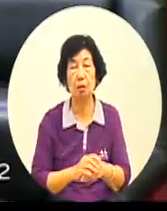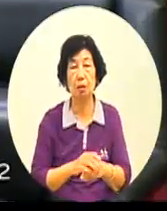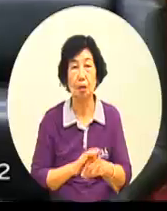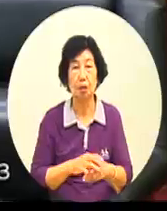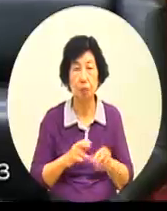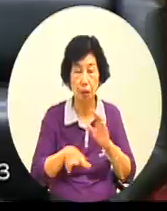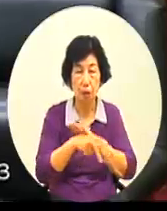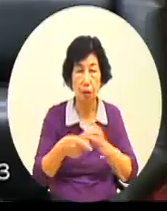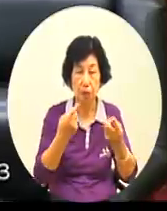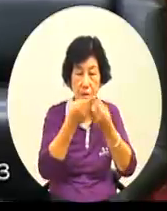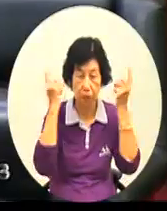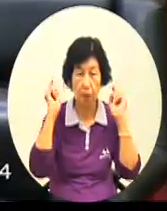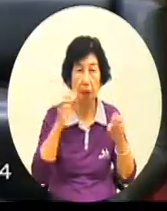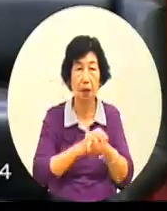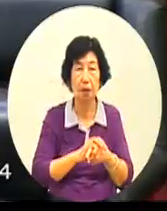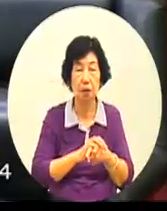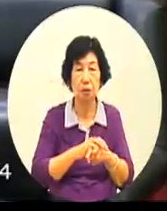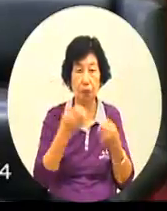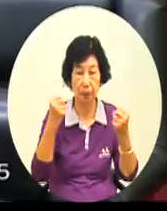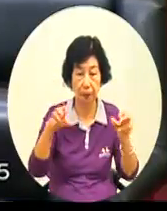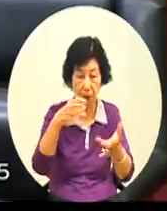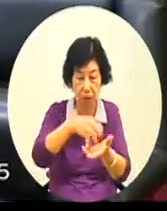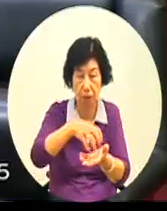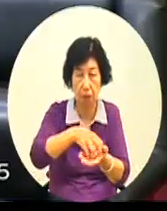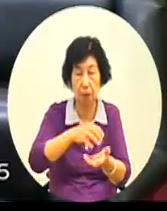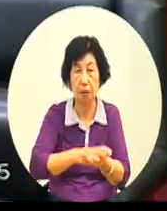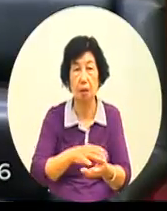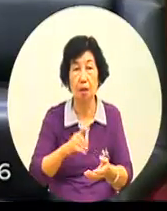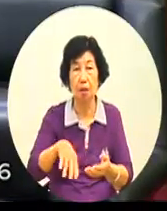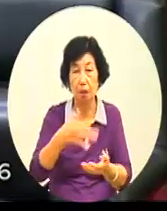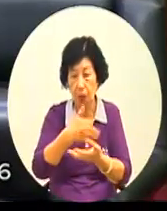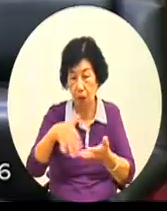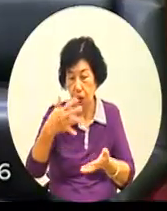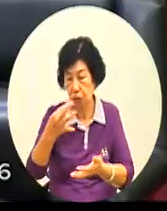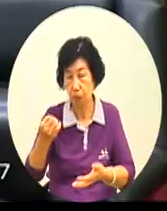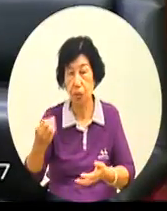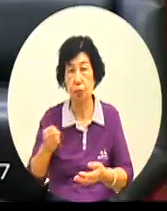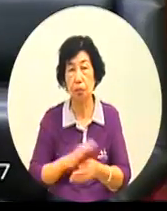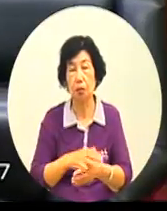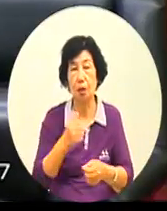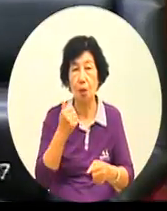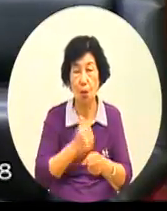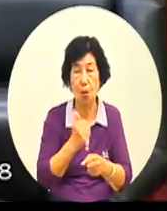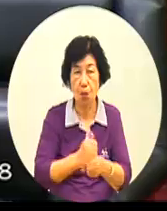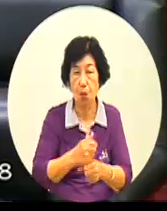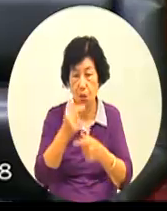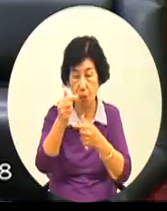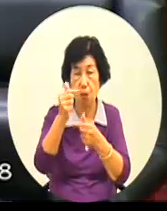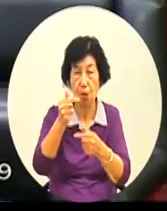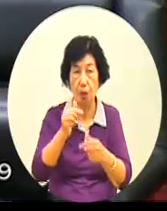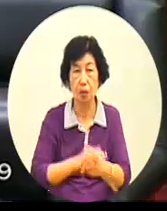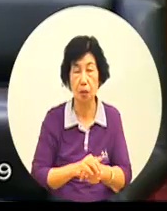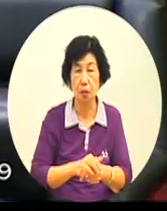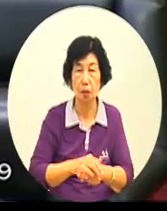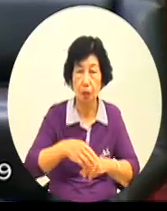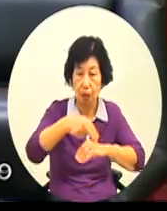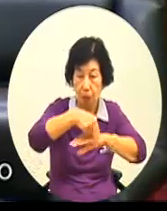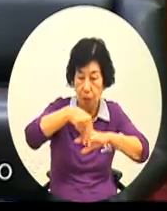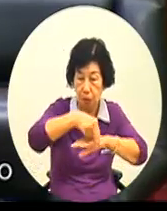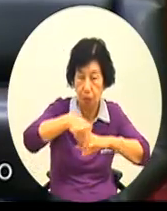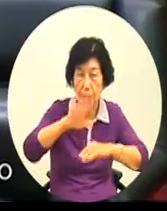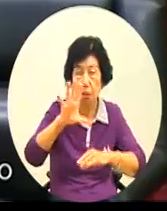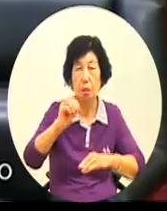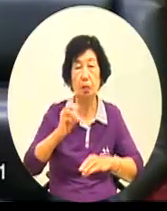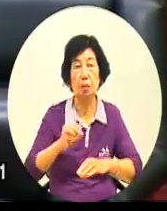学这个文凭之后呢，你真正有达到那样的一个素质，有没有做到？ 有没有这样的一个规划？希望